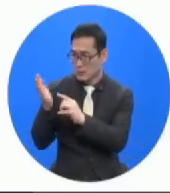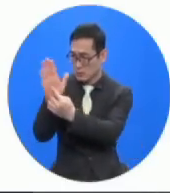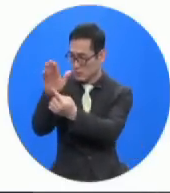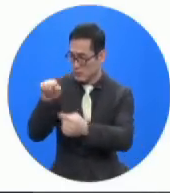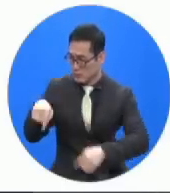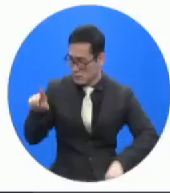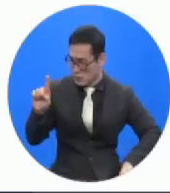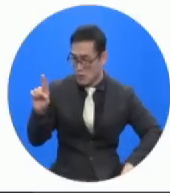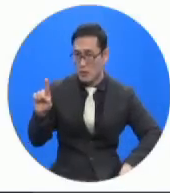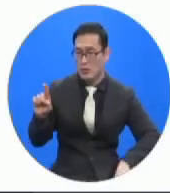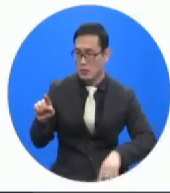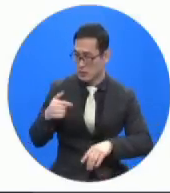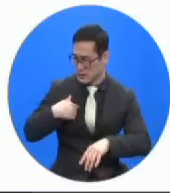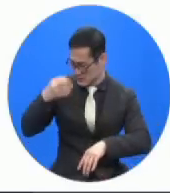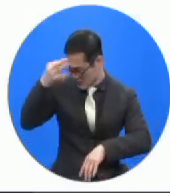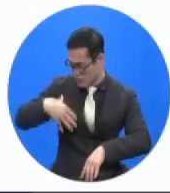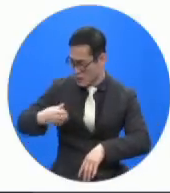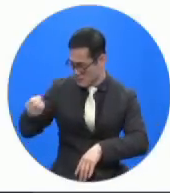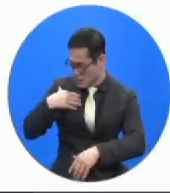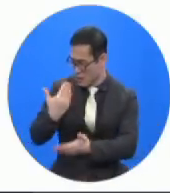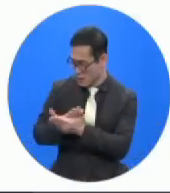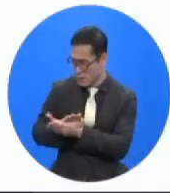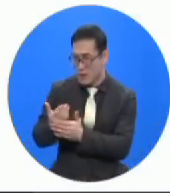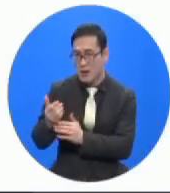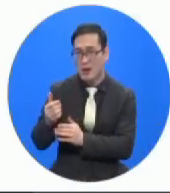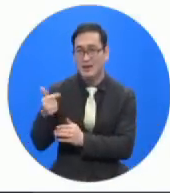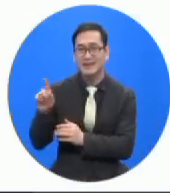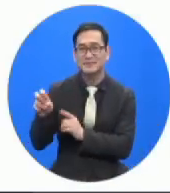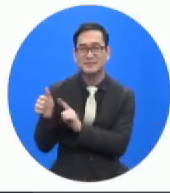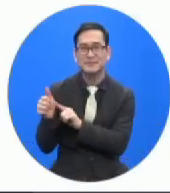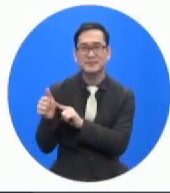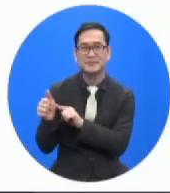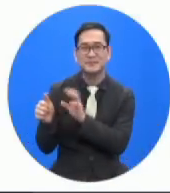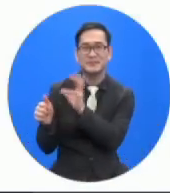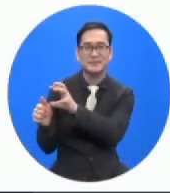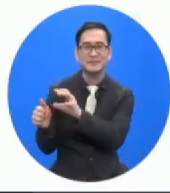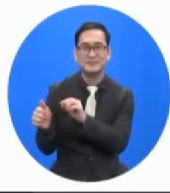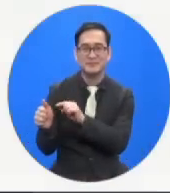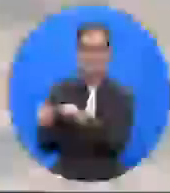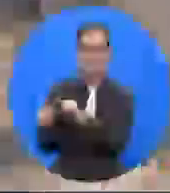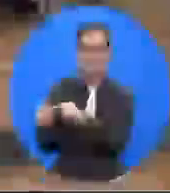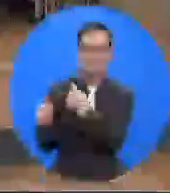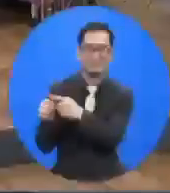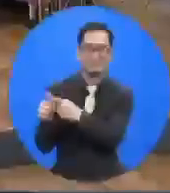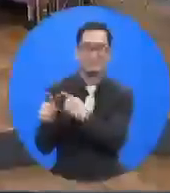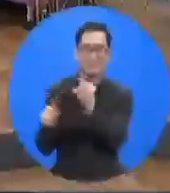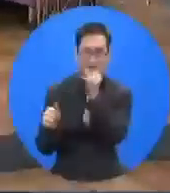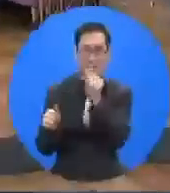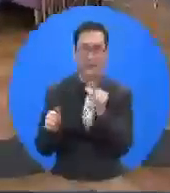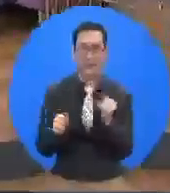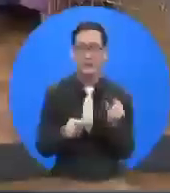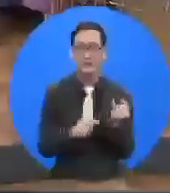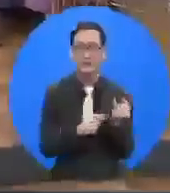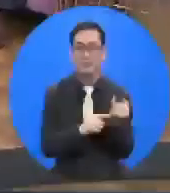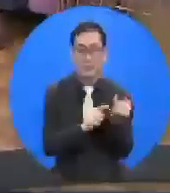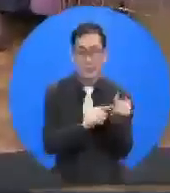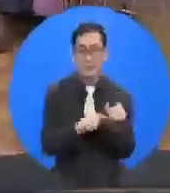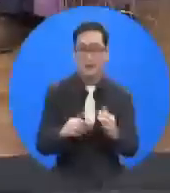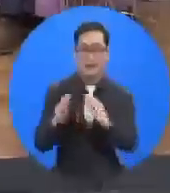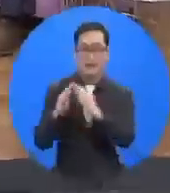라고 금태섭 의원에 대해서 비판의 목소리를 가하기도 했습니다. 박정하 대변인. 네. 어떻게 보면 본인의 부동산